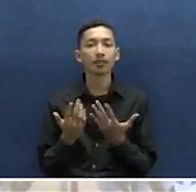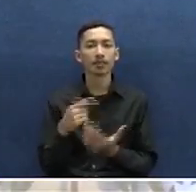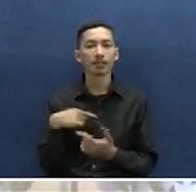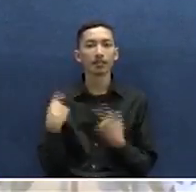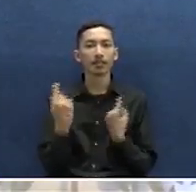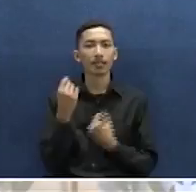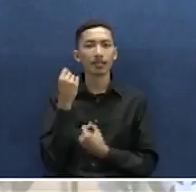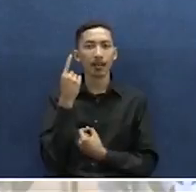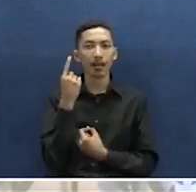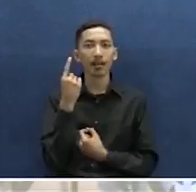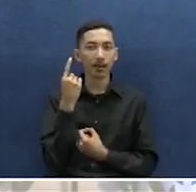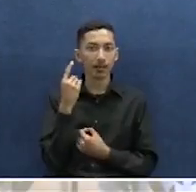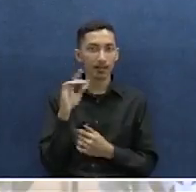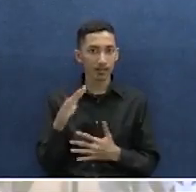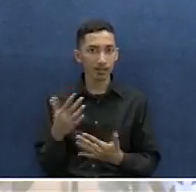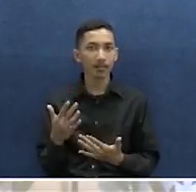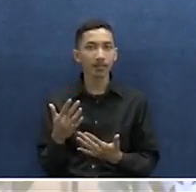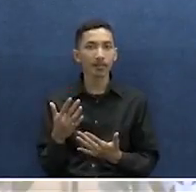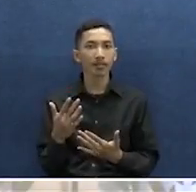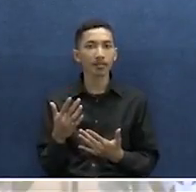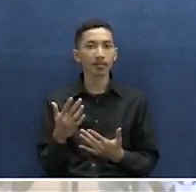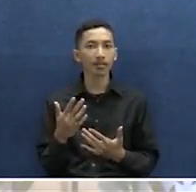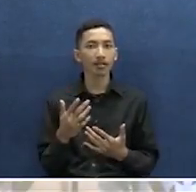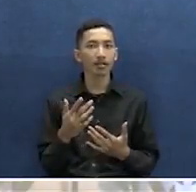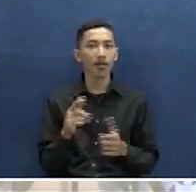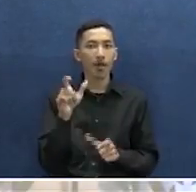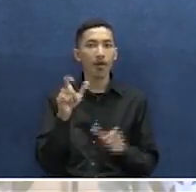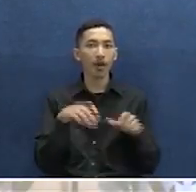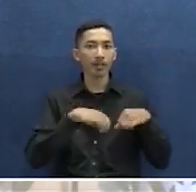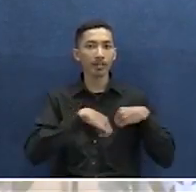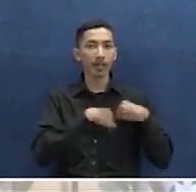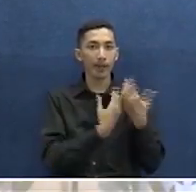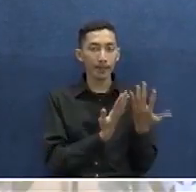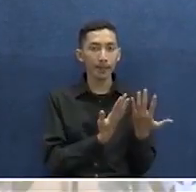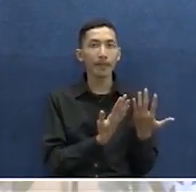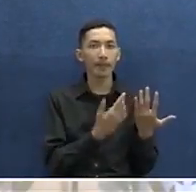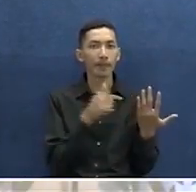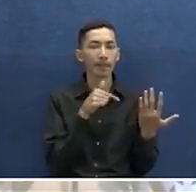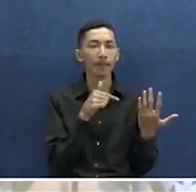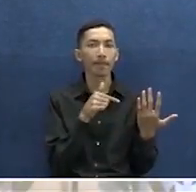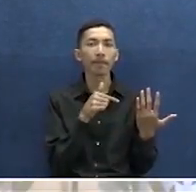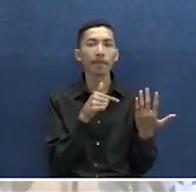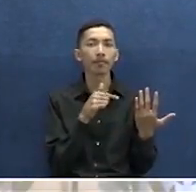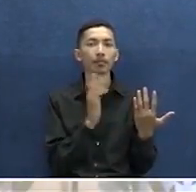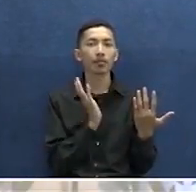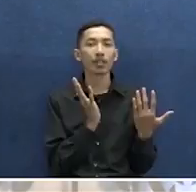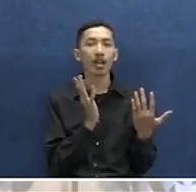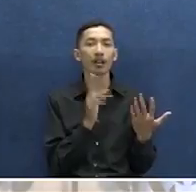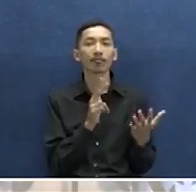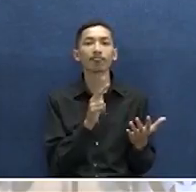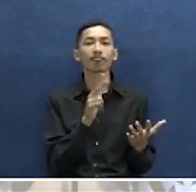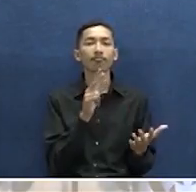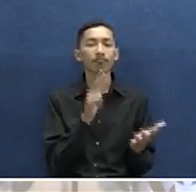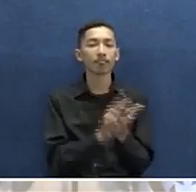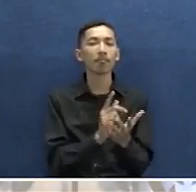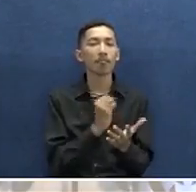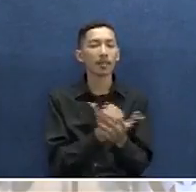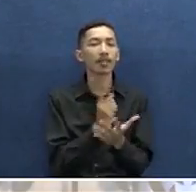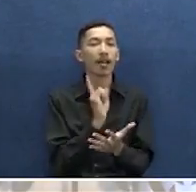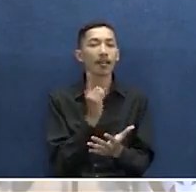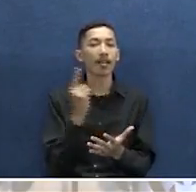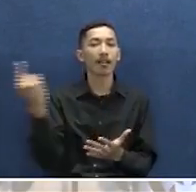bahwa dominasi umat Islam yaitu memang sudah menjadi satu kepastian jadi